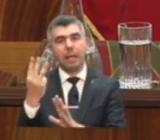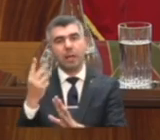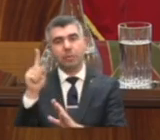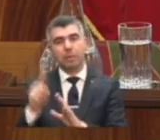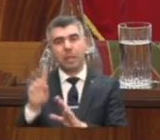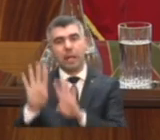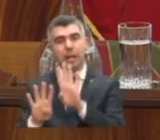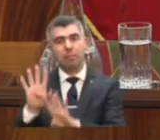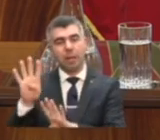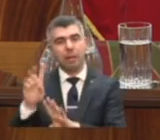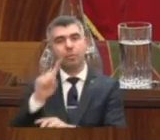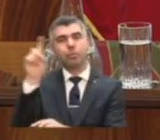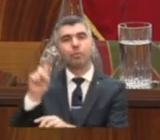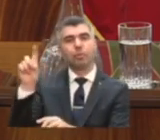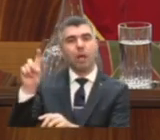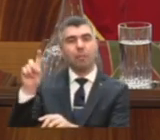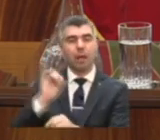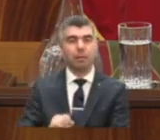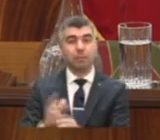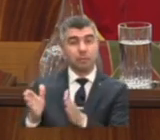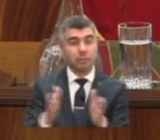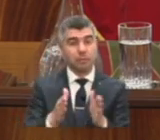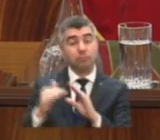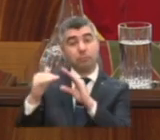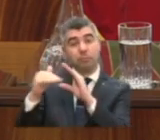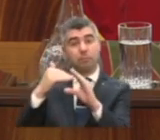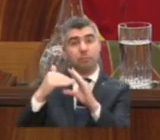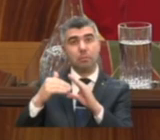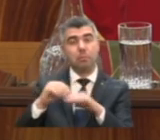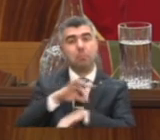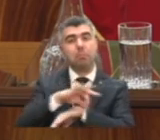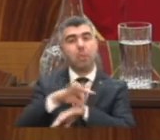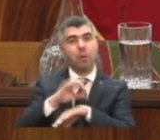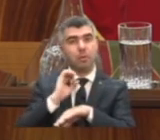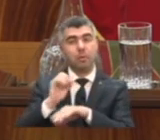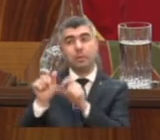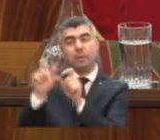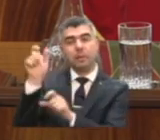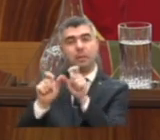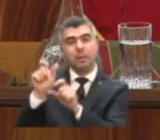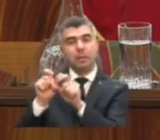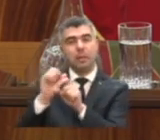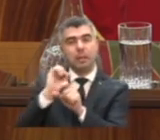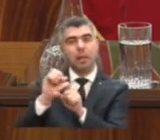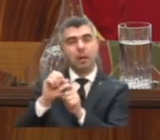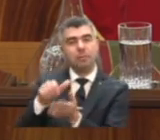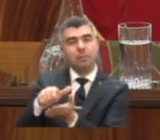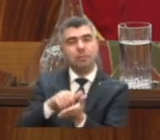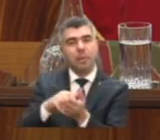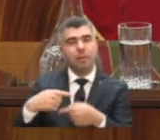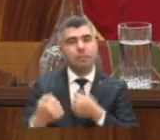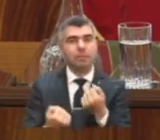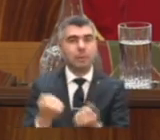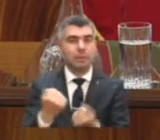113-14 المتعلق بالجامعات. كما توصل مكتب المجلس من السيد النائب أحمد تويزي والسيدة النائبة حورية ديدي عن فريق الأصالة